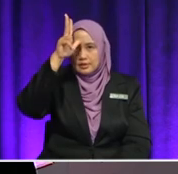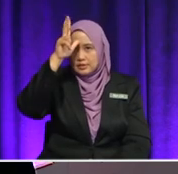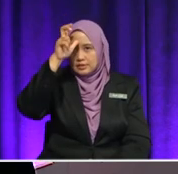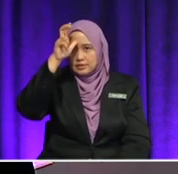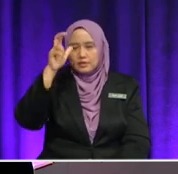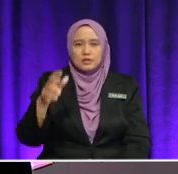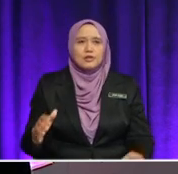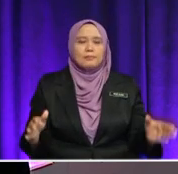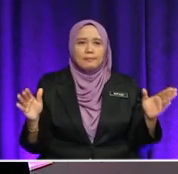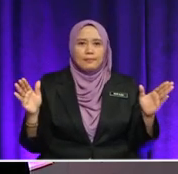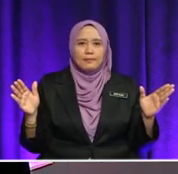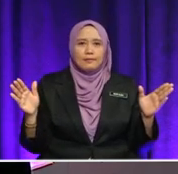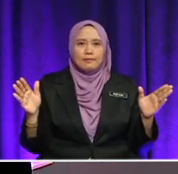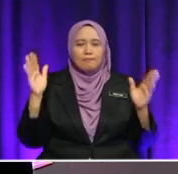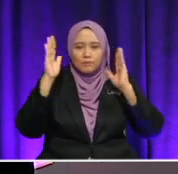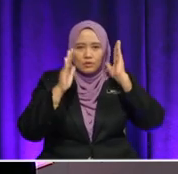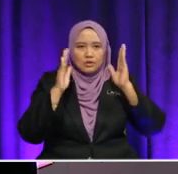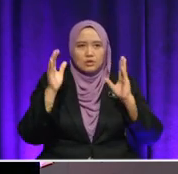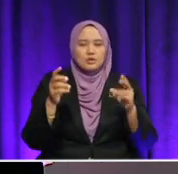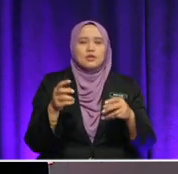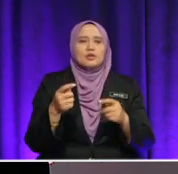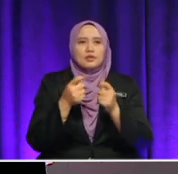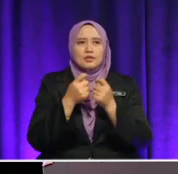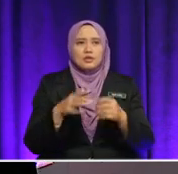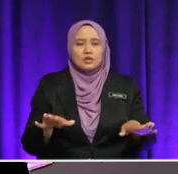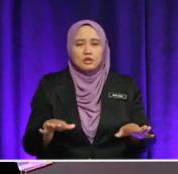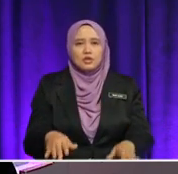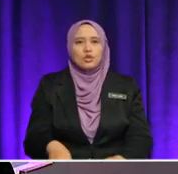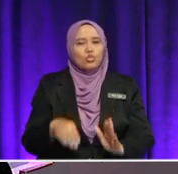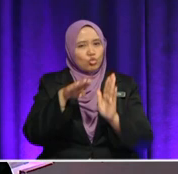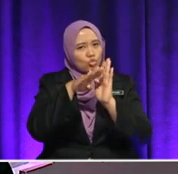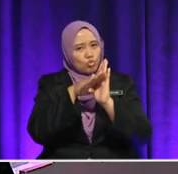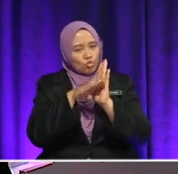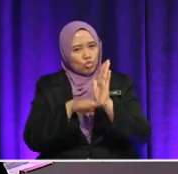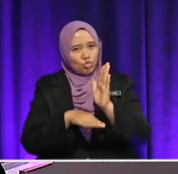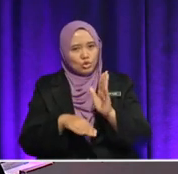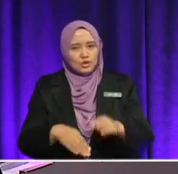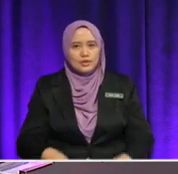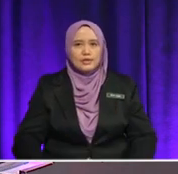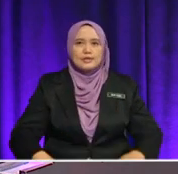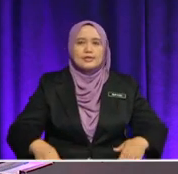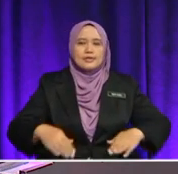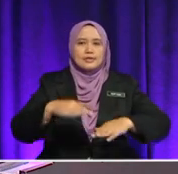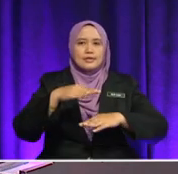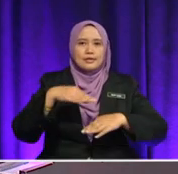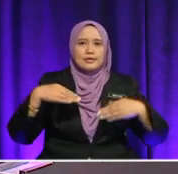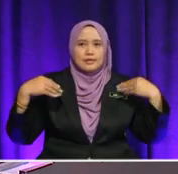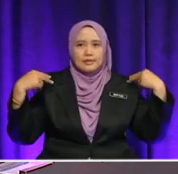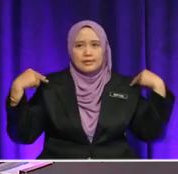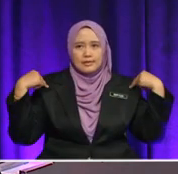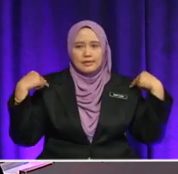menjadi penghuni hak umum menjadi penghuni agak-agak berapa ya 18 tahun